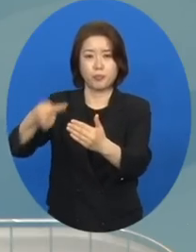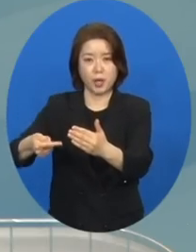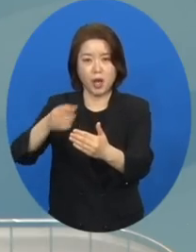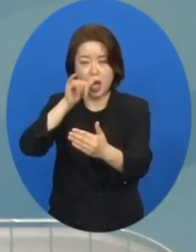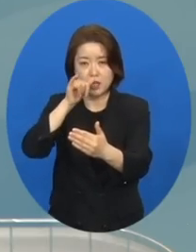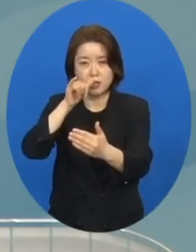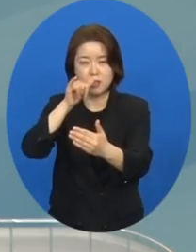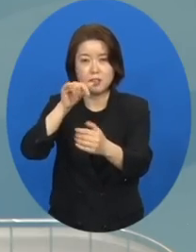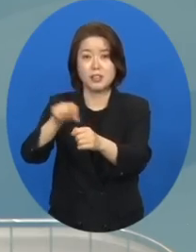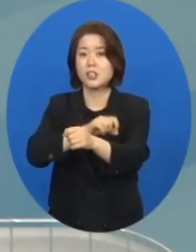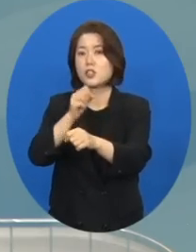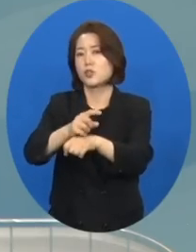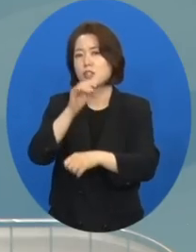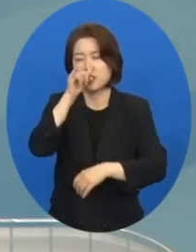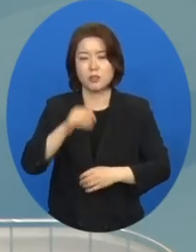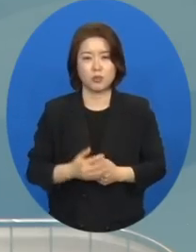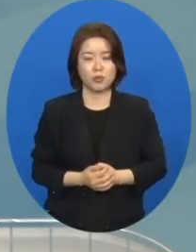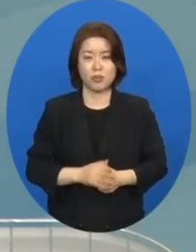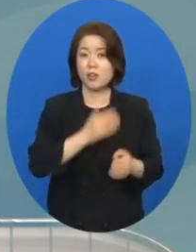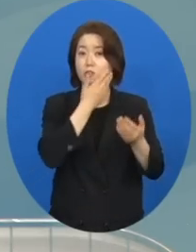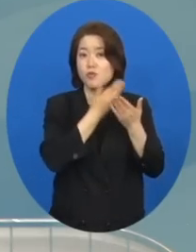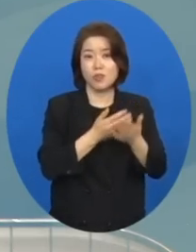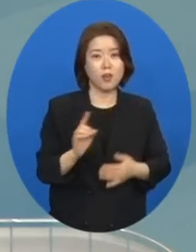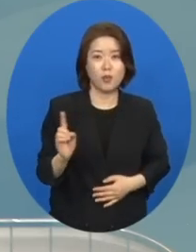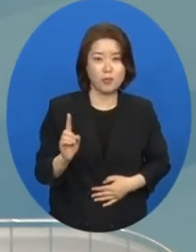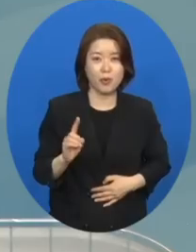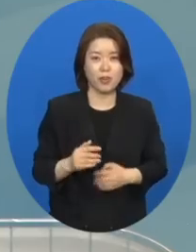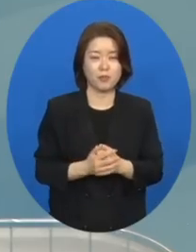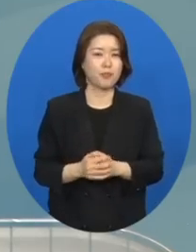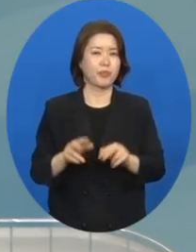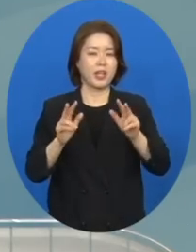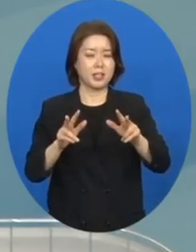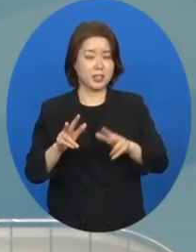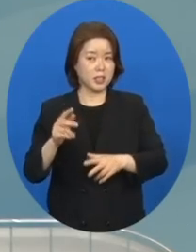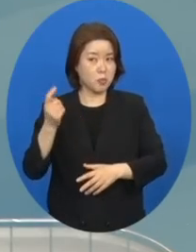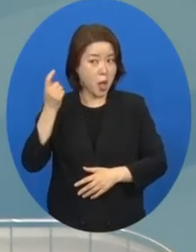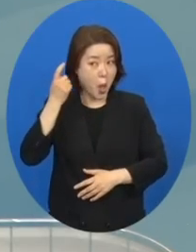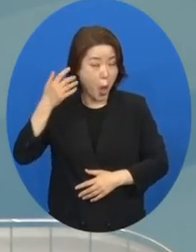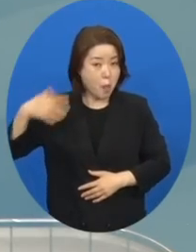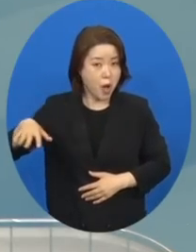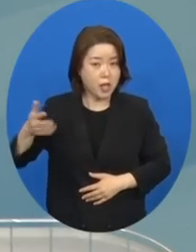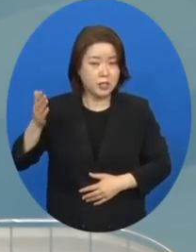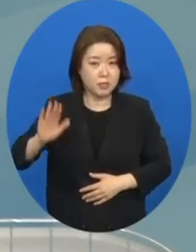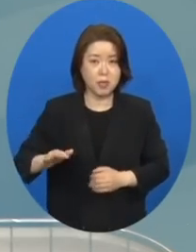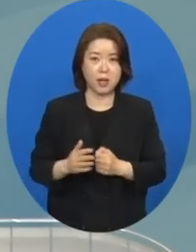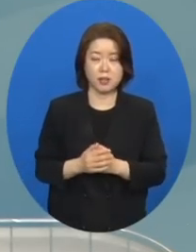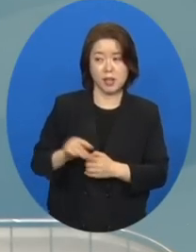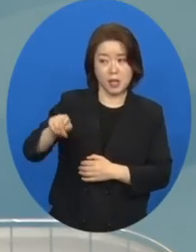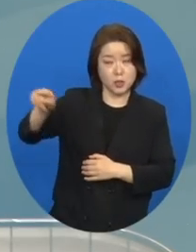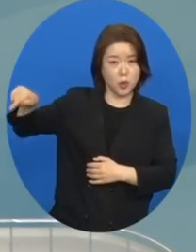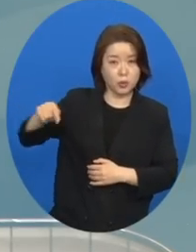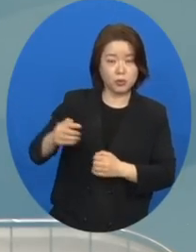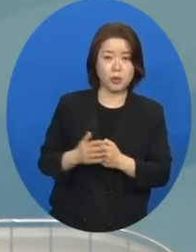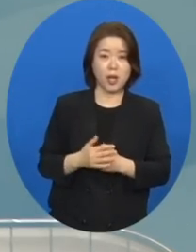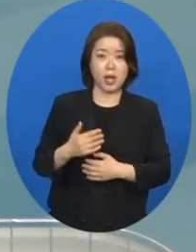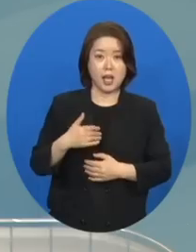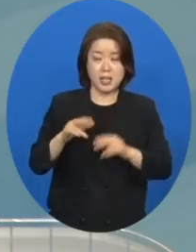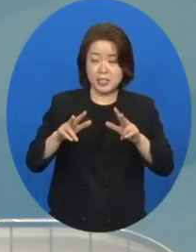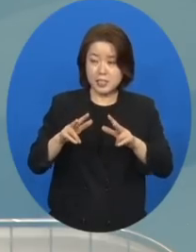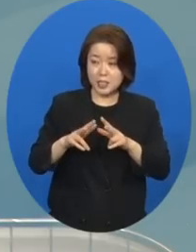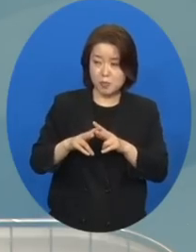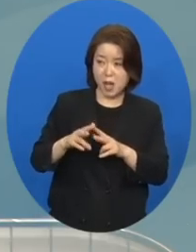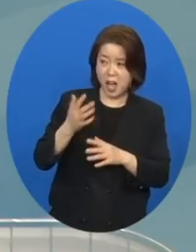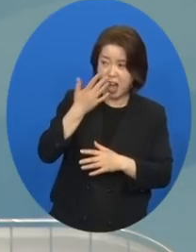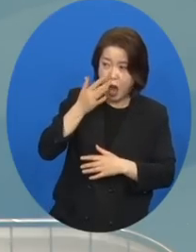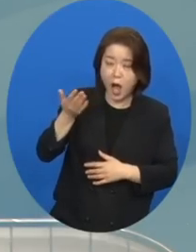갖고 있어요 중요한 것은 뭐냐면 지금은 듣지 못했지만 그 외에도 내 양들이 있는데 지금 알아듣지